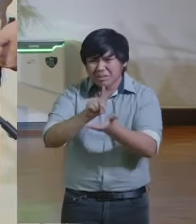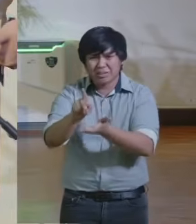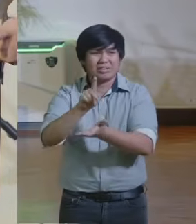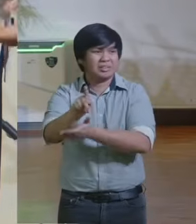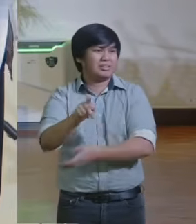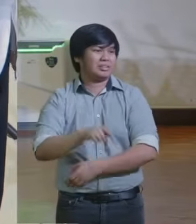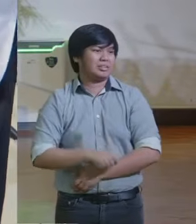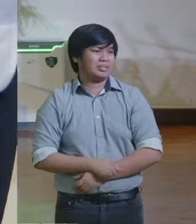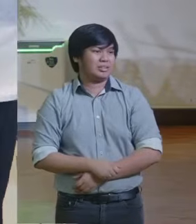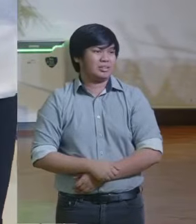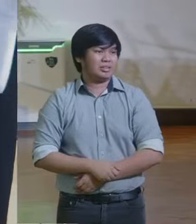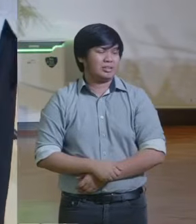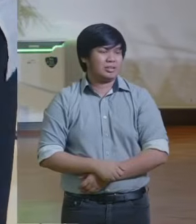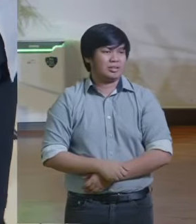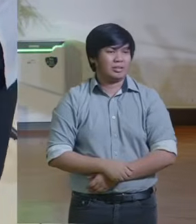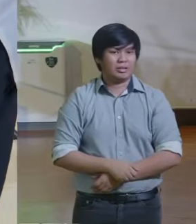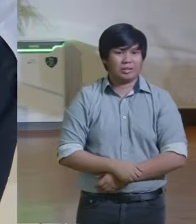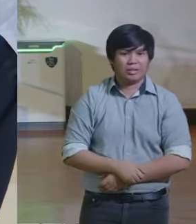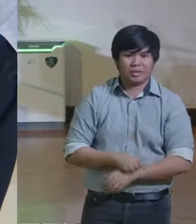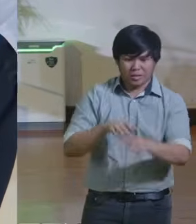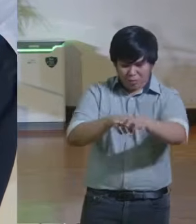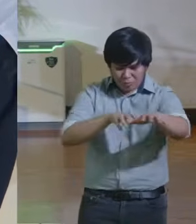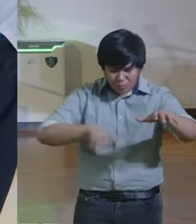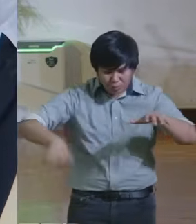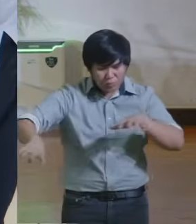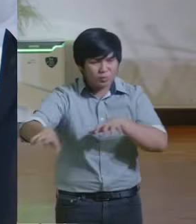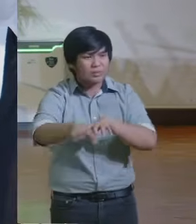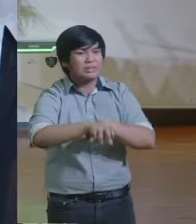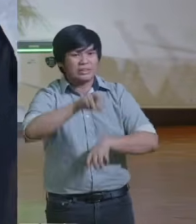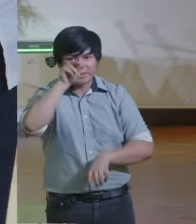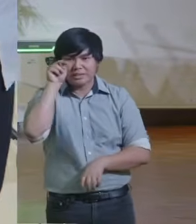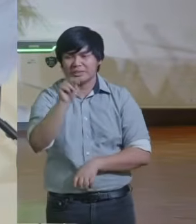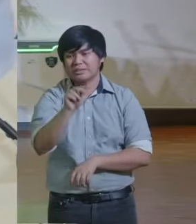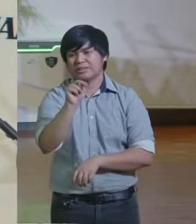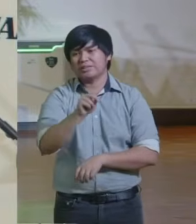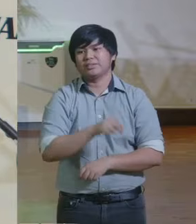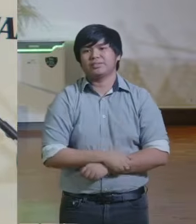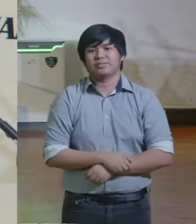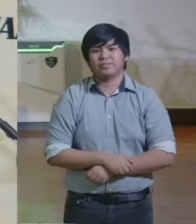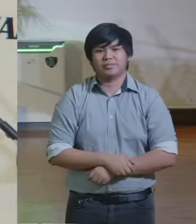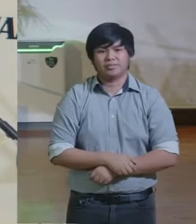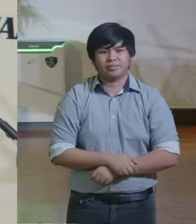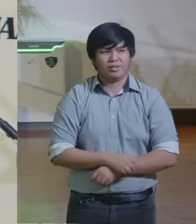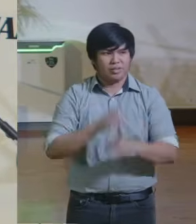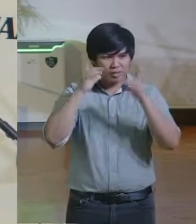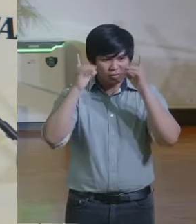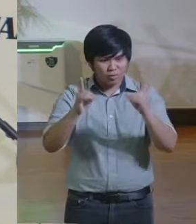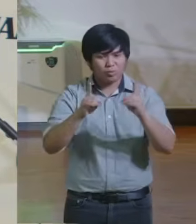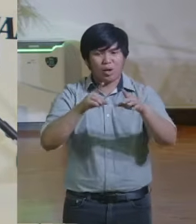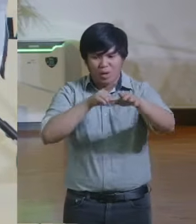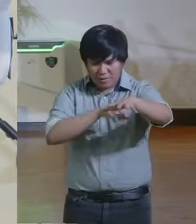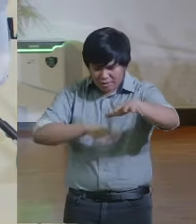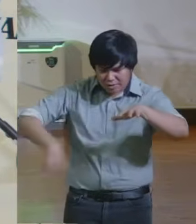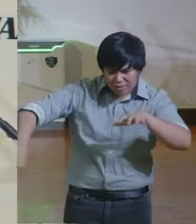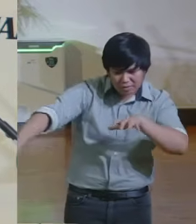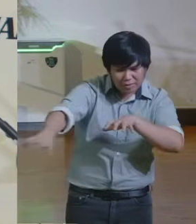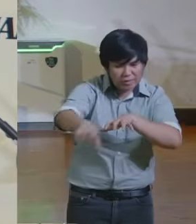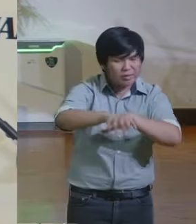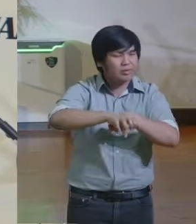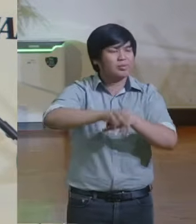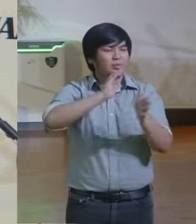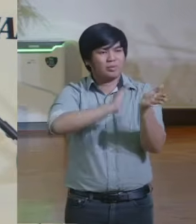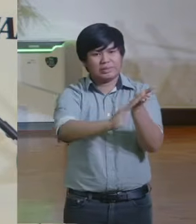atin. Para siya maging substitute, ang tawag natin dito, the doctrine of substitutionary